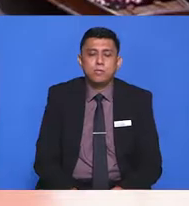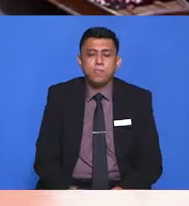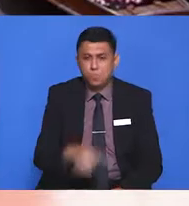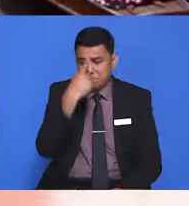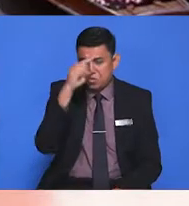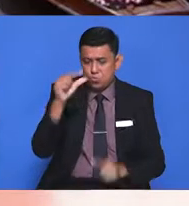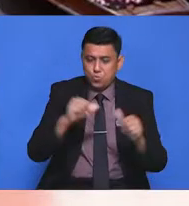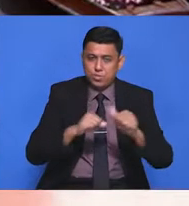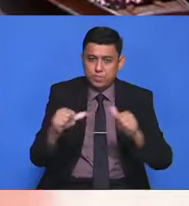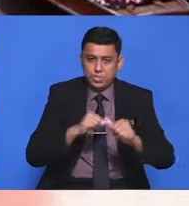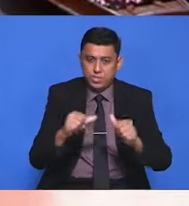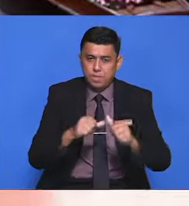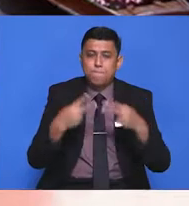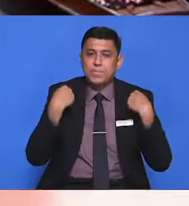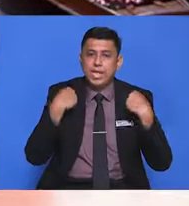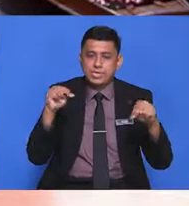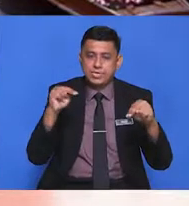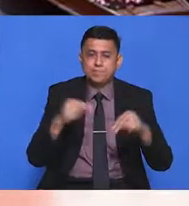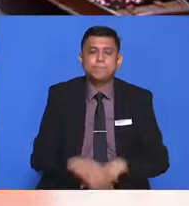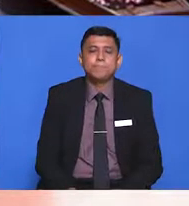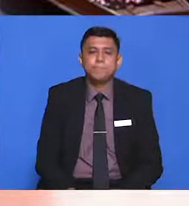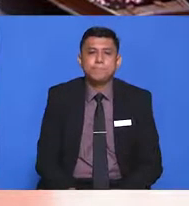untuk kegiatan perniagaan.